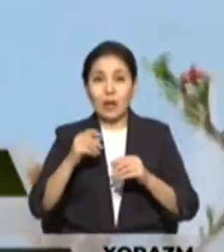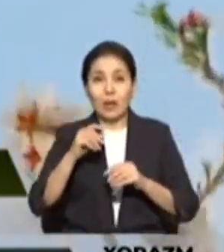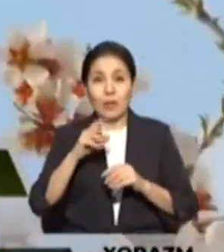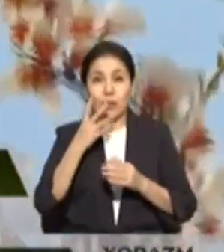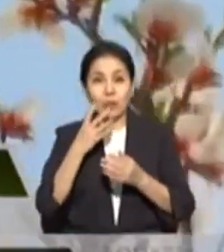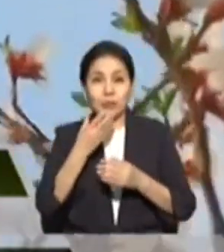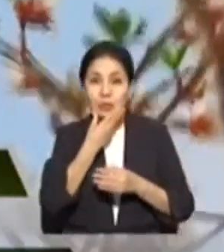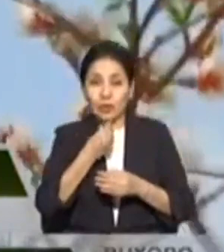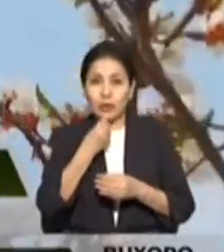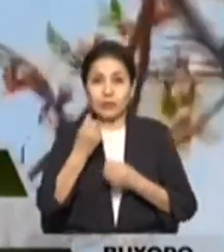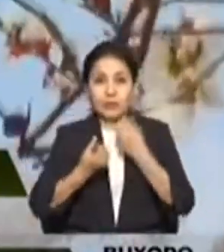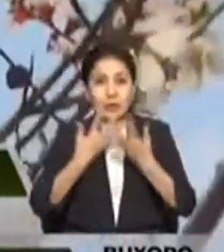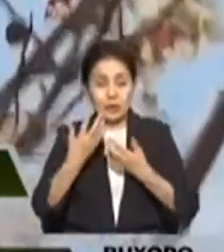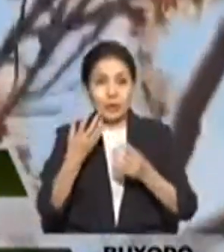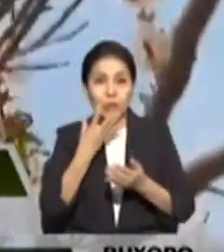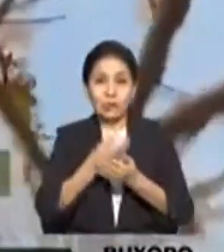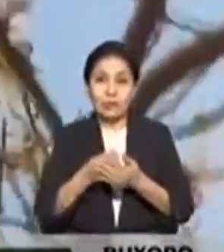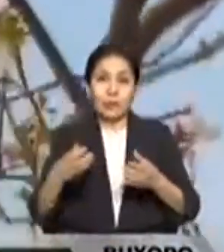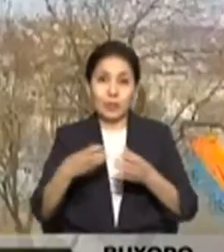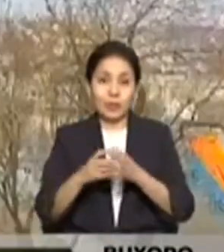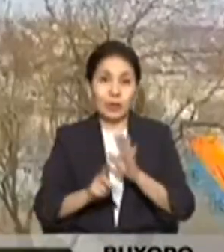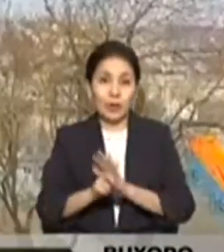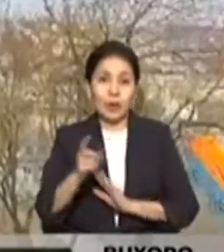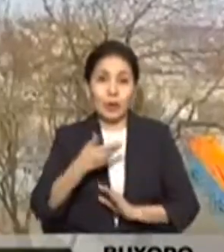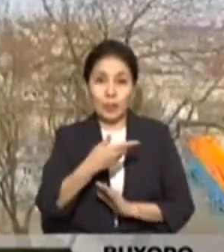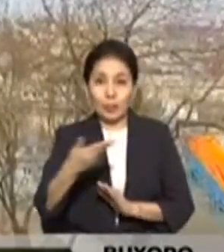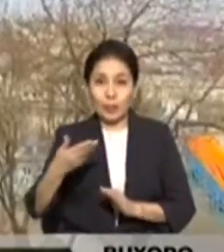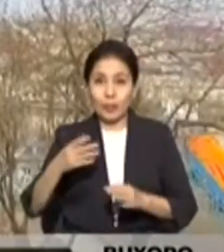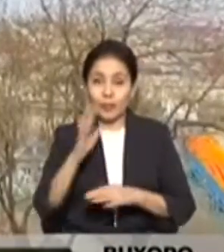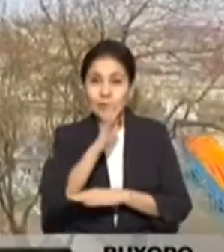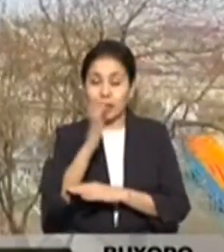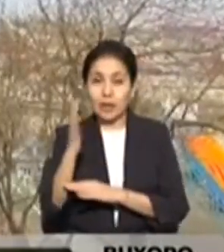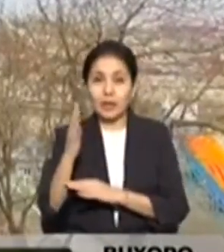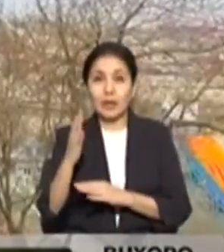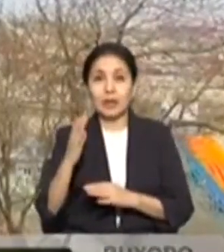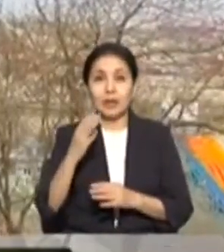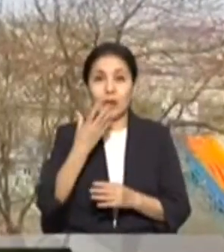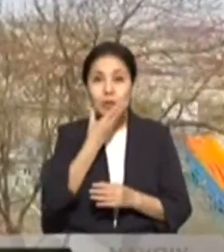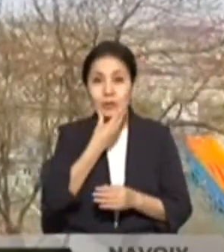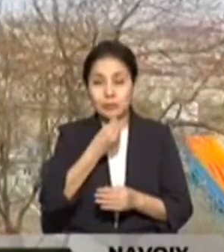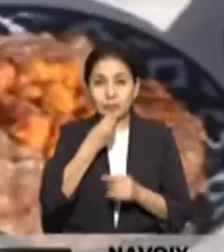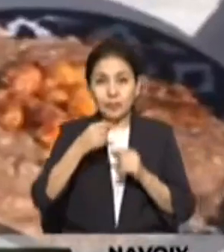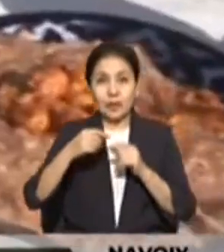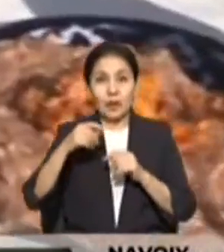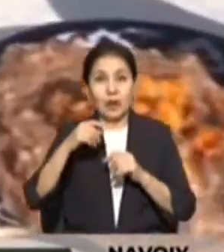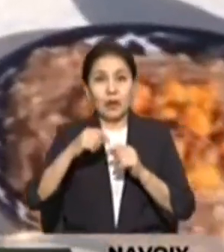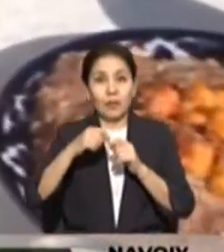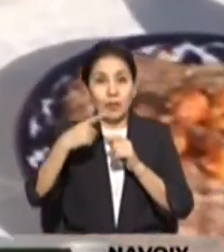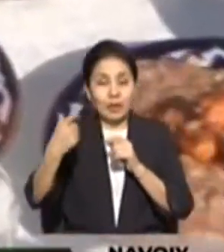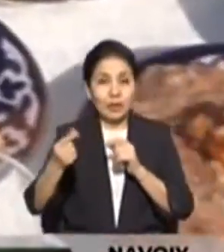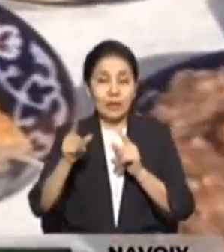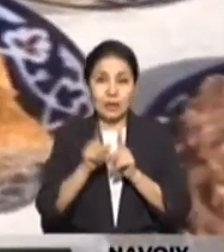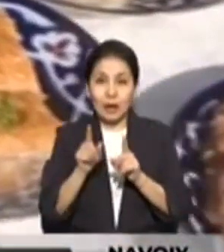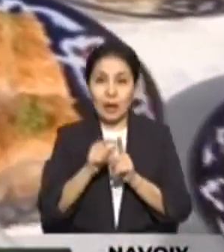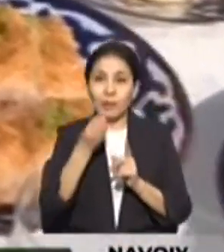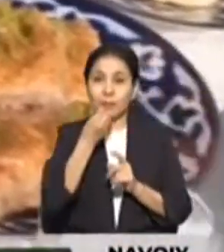o'zining betakror bayramlari bilan birga kirib keldi. Qiyg'os gullagan daraxtlar, samoda varraklar parvozi, turli tuman tansiq